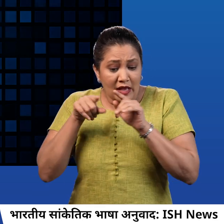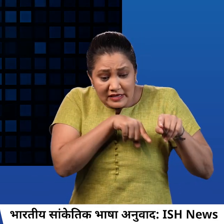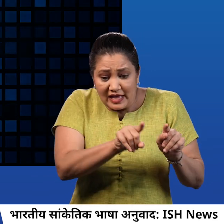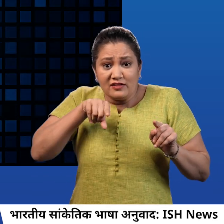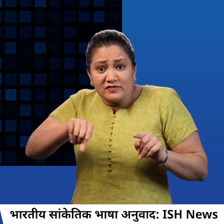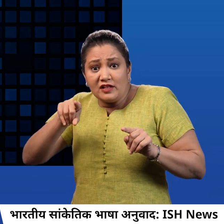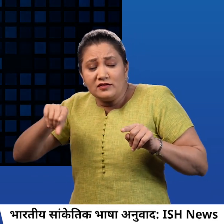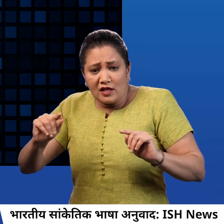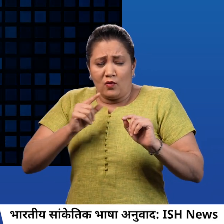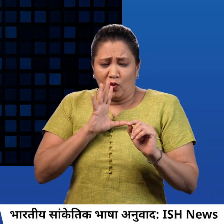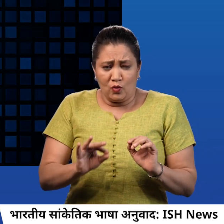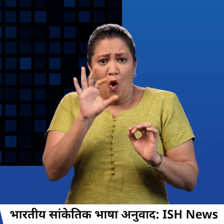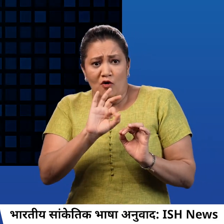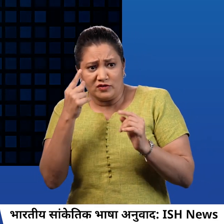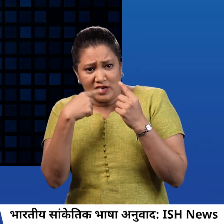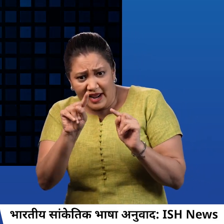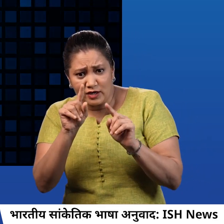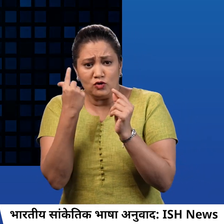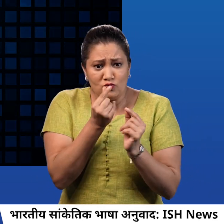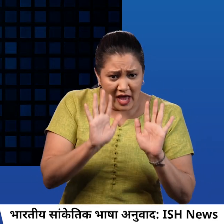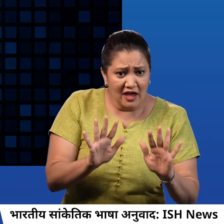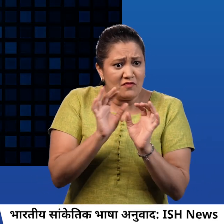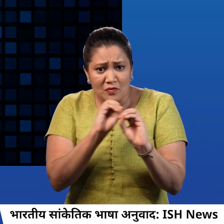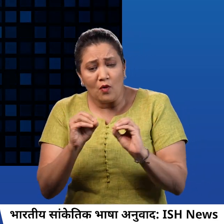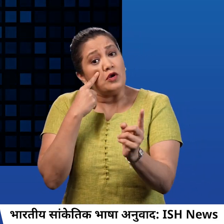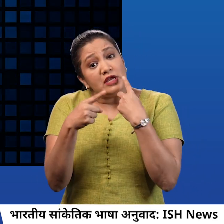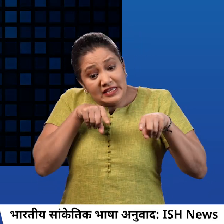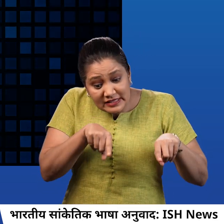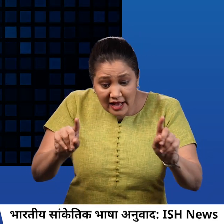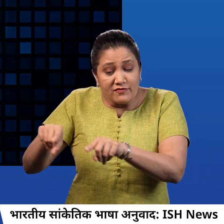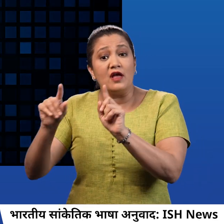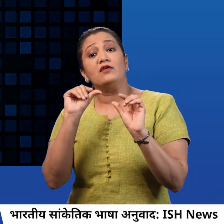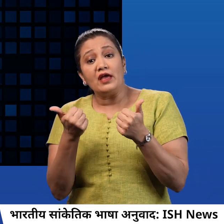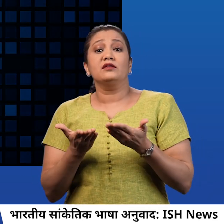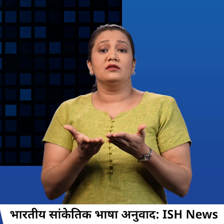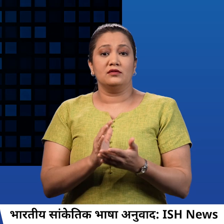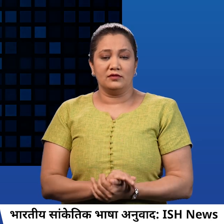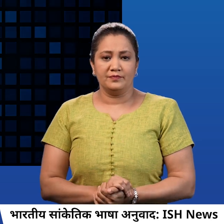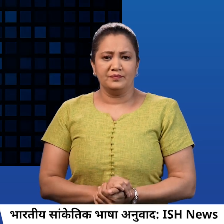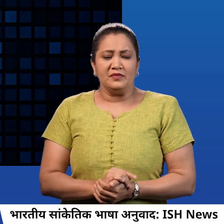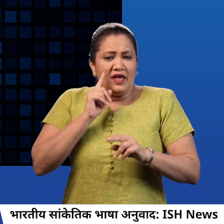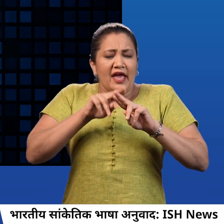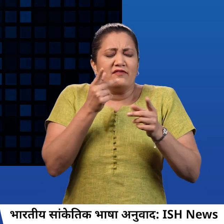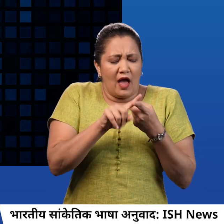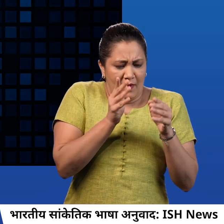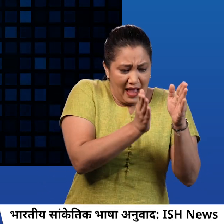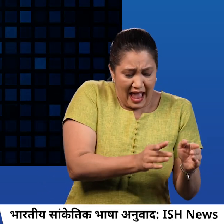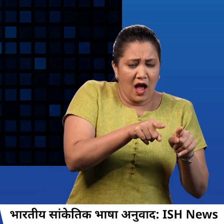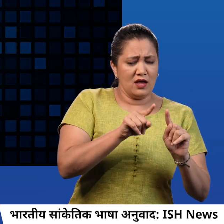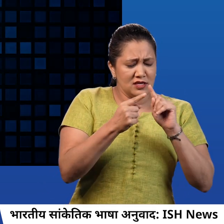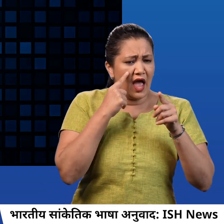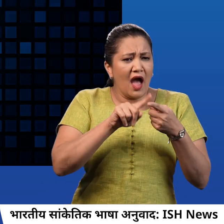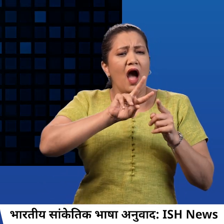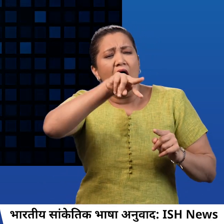युनिट स्वतंत्रपणे आपण अधिकृत वापरकर्त्याद्वारेच हाताळले जात आहोत की नाही याची खातरजमा करतं. त्यामुळे जरी अगदी